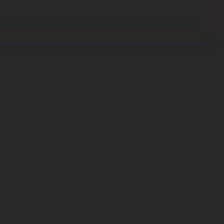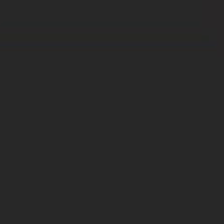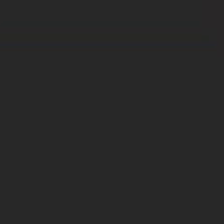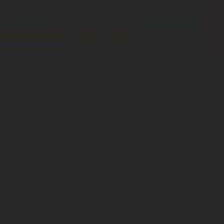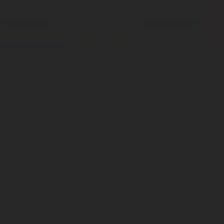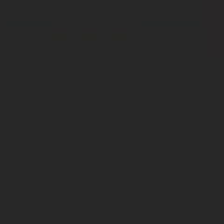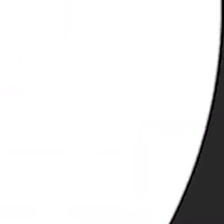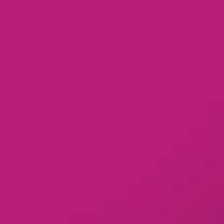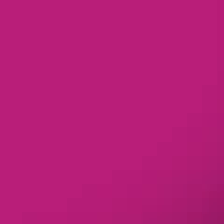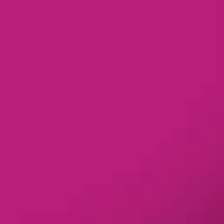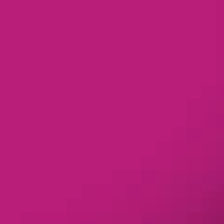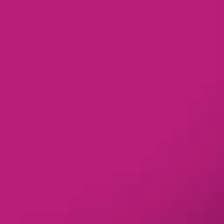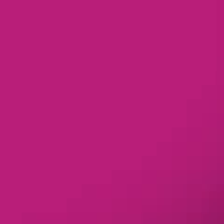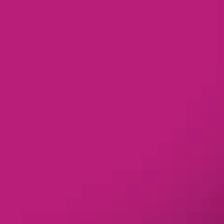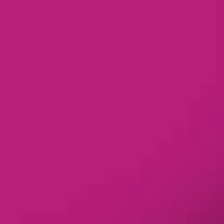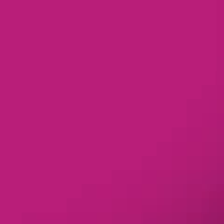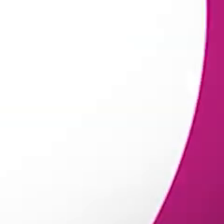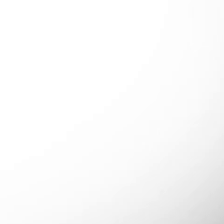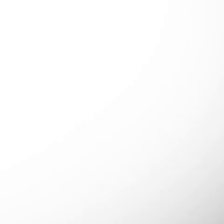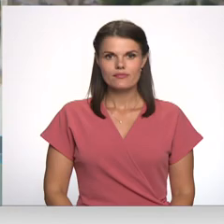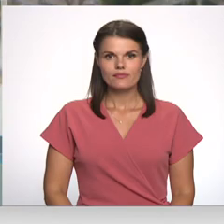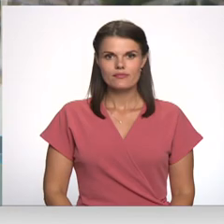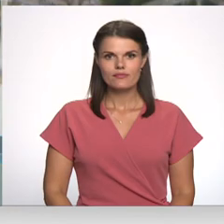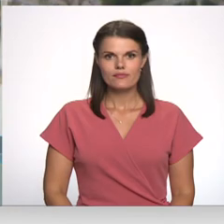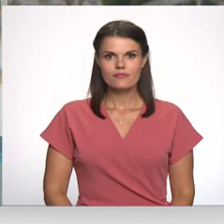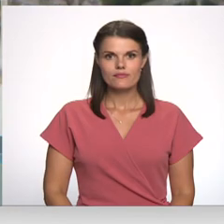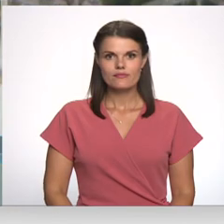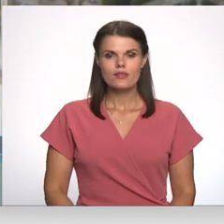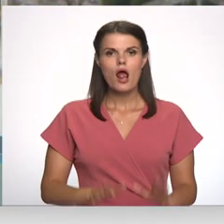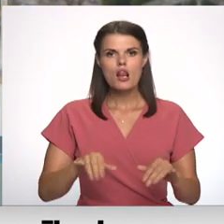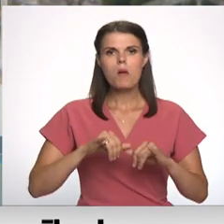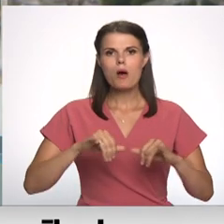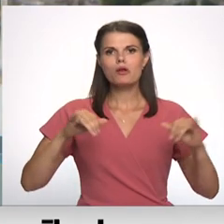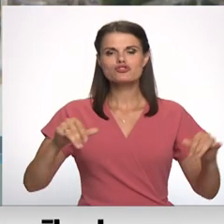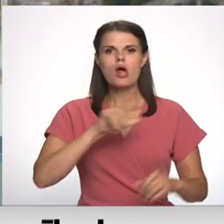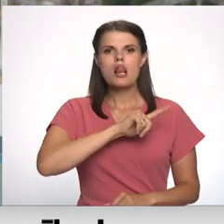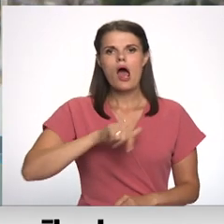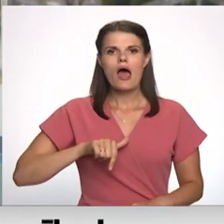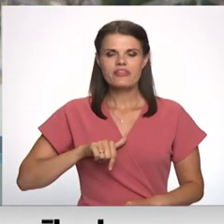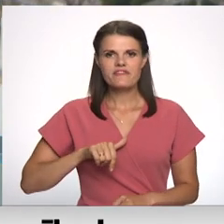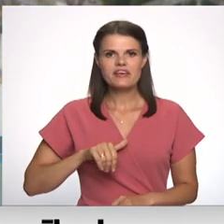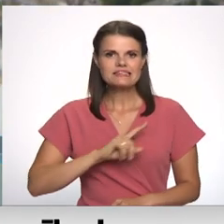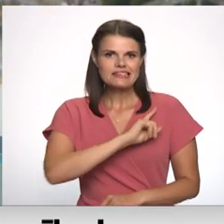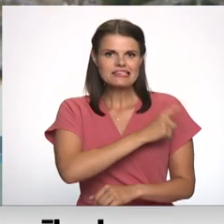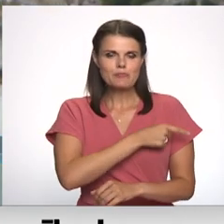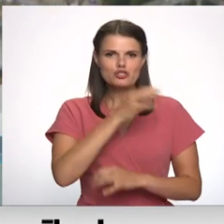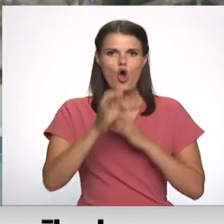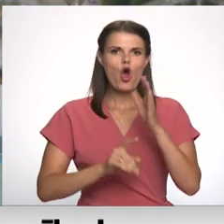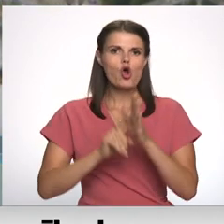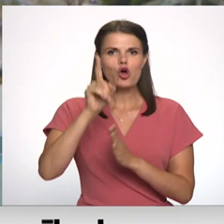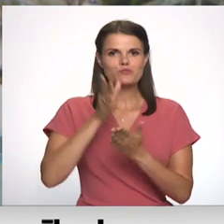Re! Viss ēters ir te! Lai paplašinātu Latvijas iespējas kosmosa industrijā,